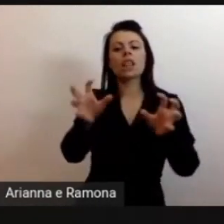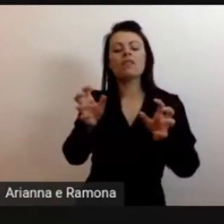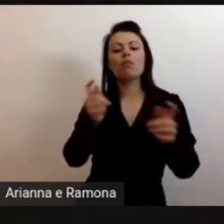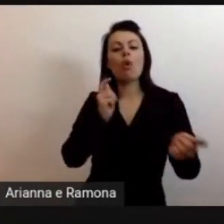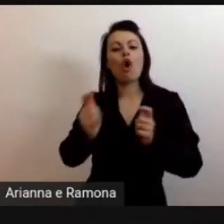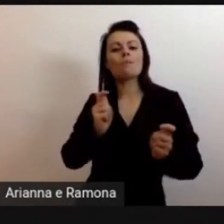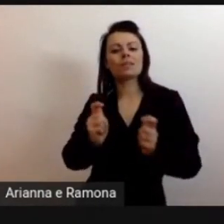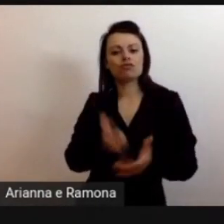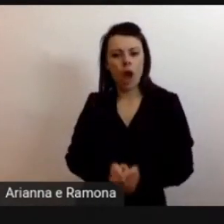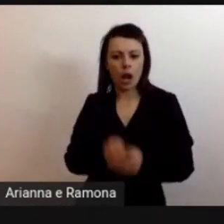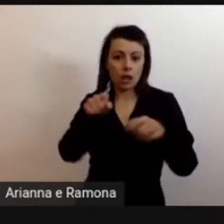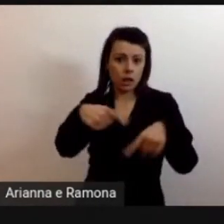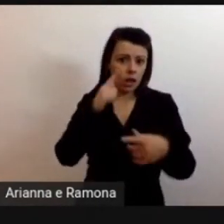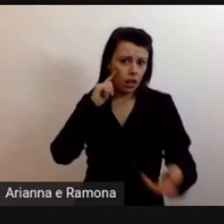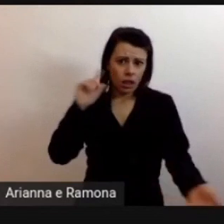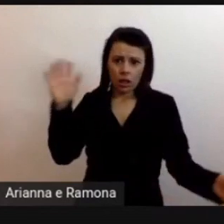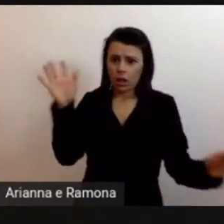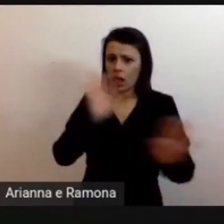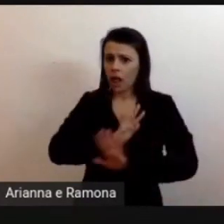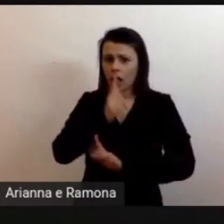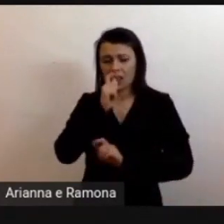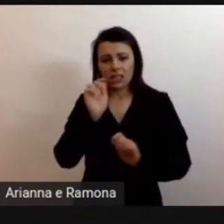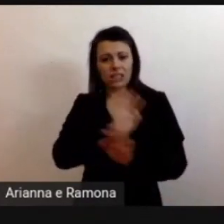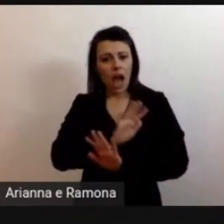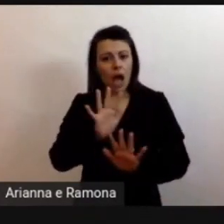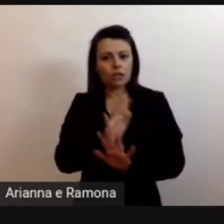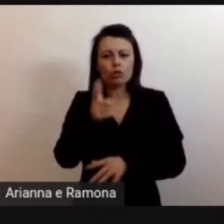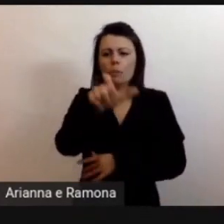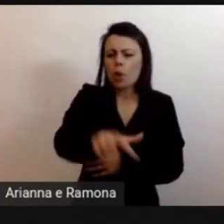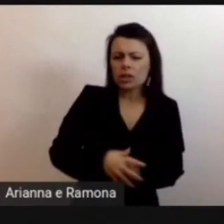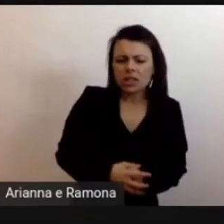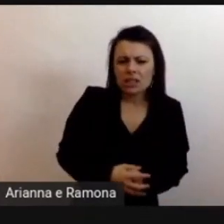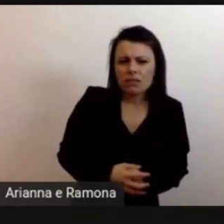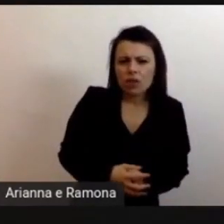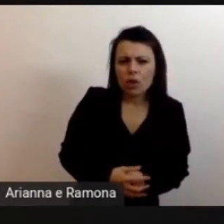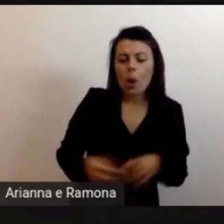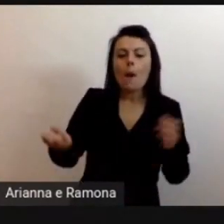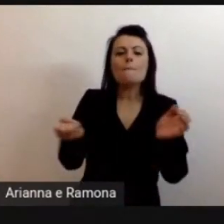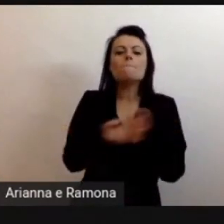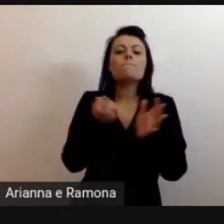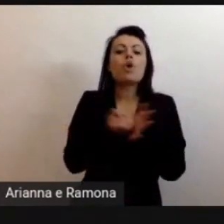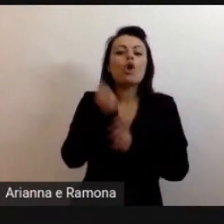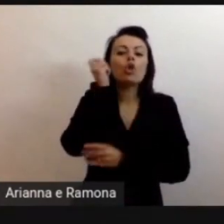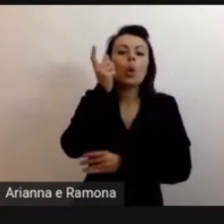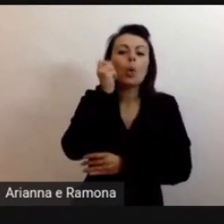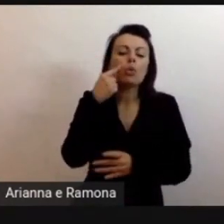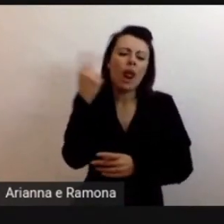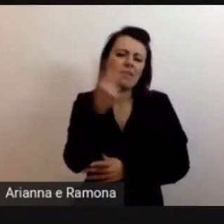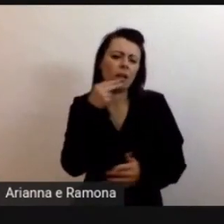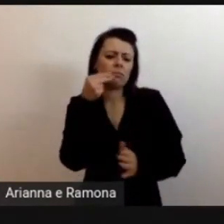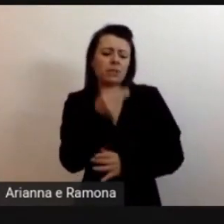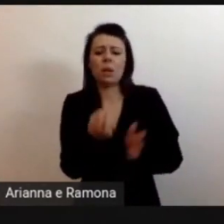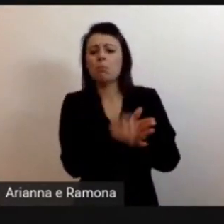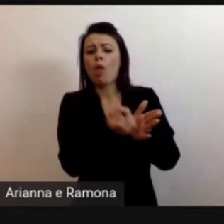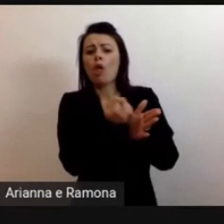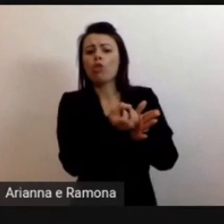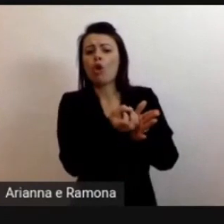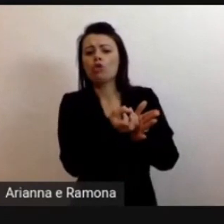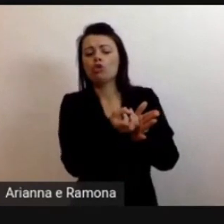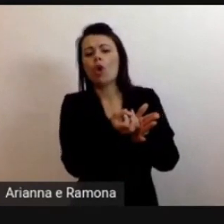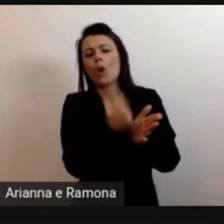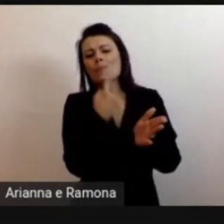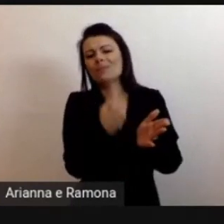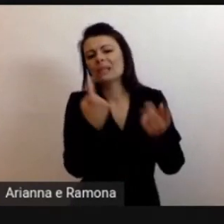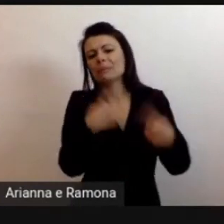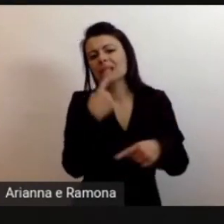il disagio perché perché vedi il colombo culturale voluto chiamarlo ha prodotto non è tutto come un altro nel